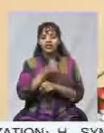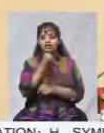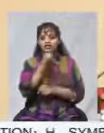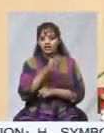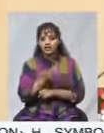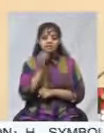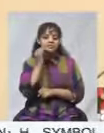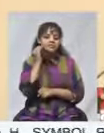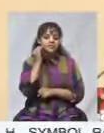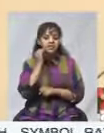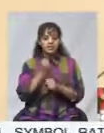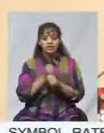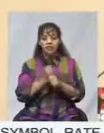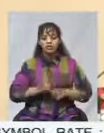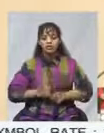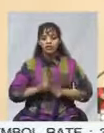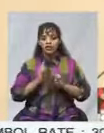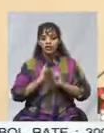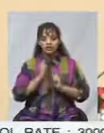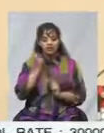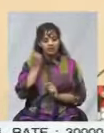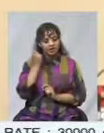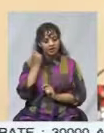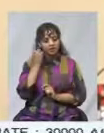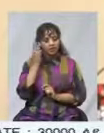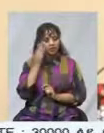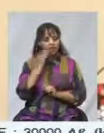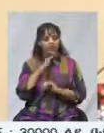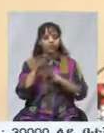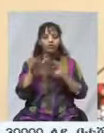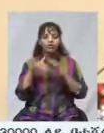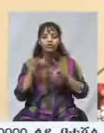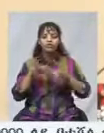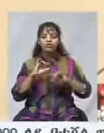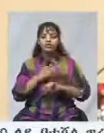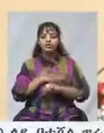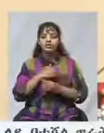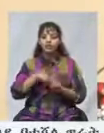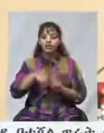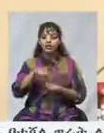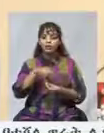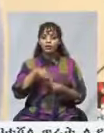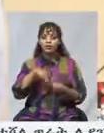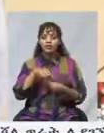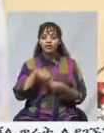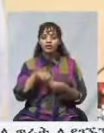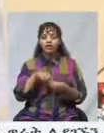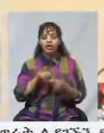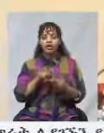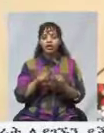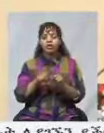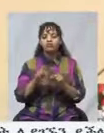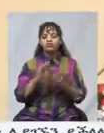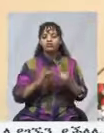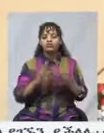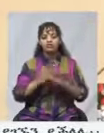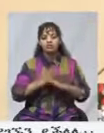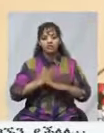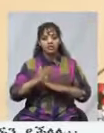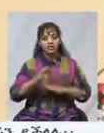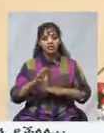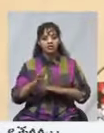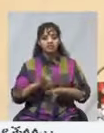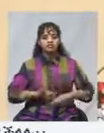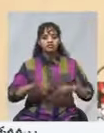የቤት ስራዎች መኖራቸውን በመገንዘብ በሁሉም የዞናችን አካባቢዎች መሰል ችግሮችን ለመቅረፍ